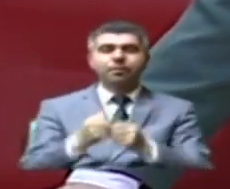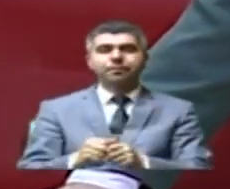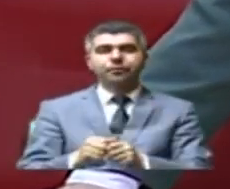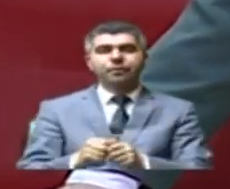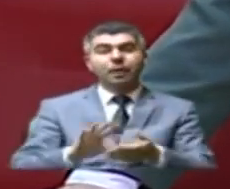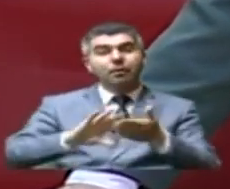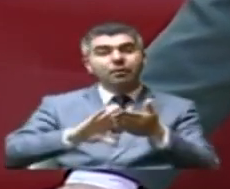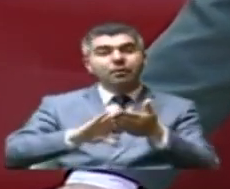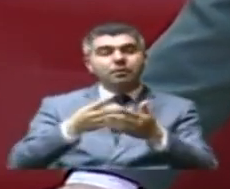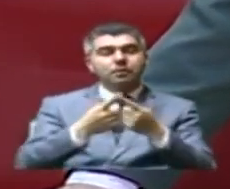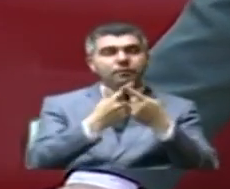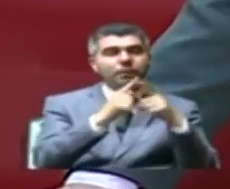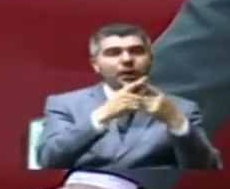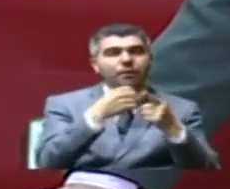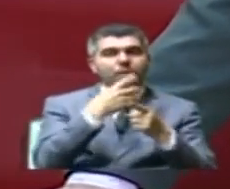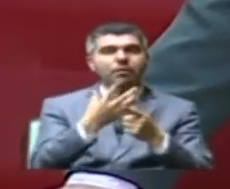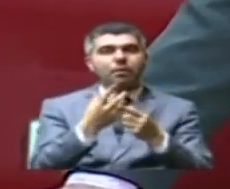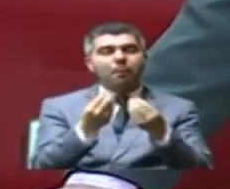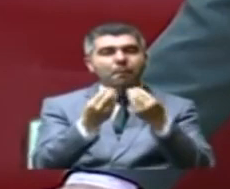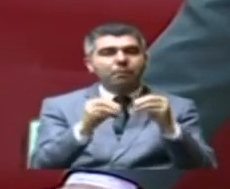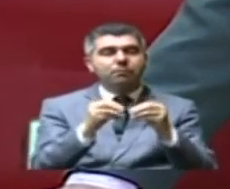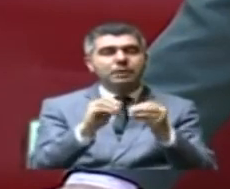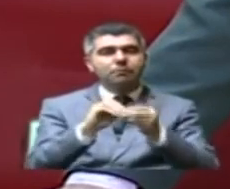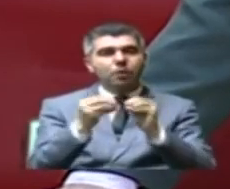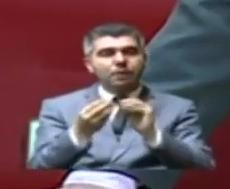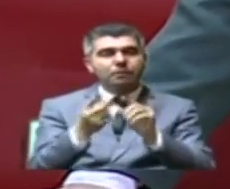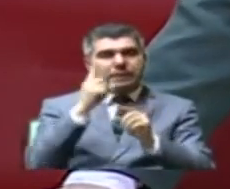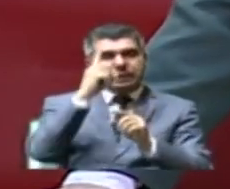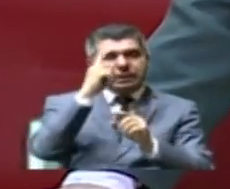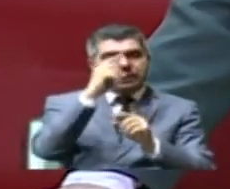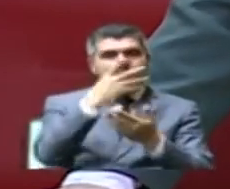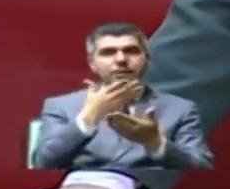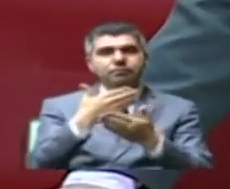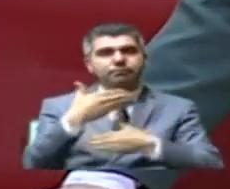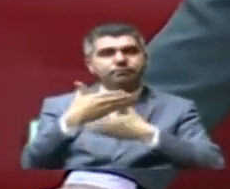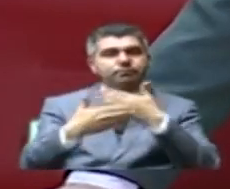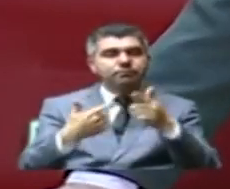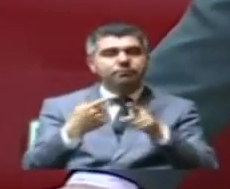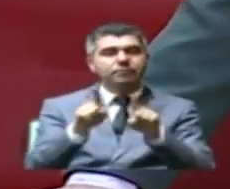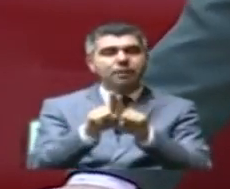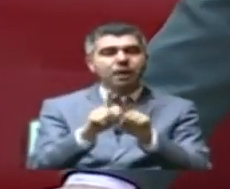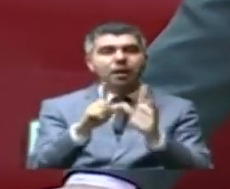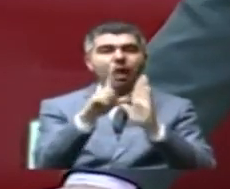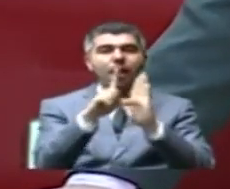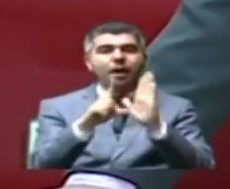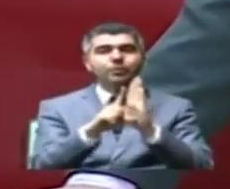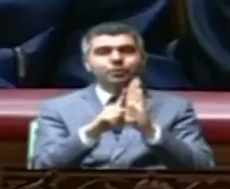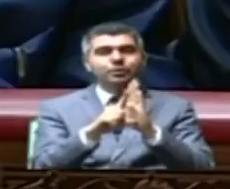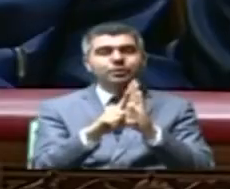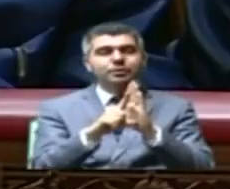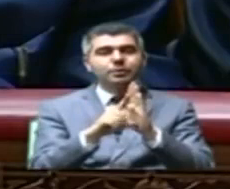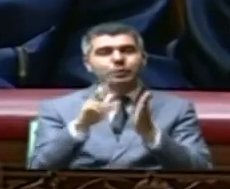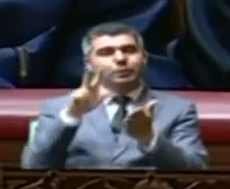كل الاخلالات اللي الان يعرفها القطاع ونحن نصادق على الجزء الكبير بما تفضلت